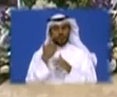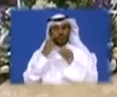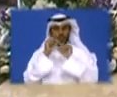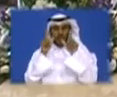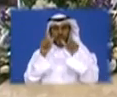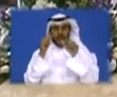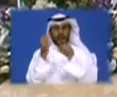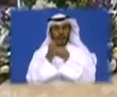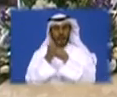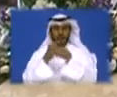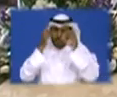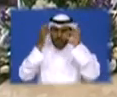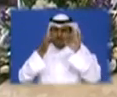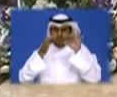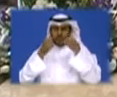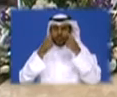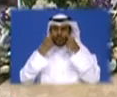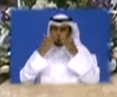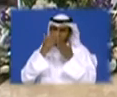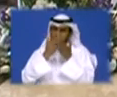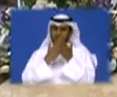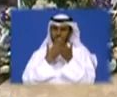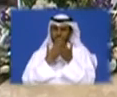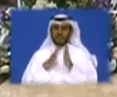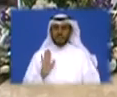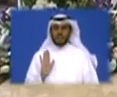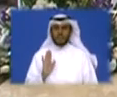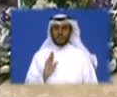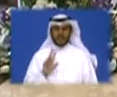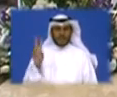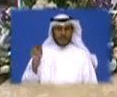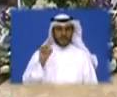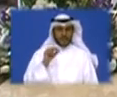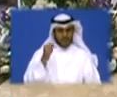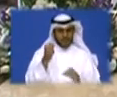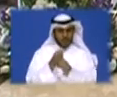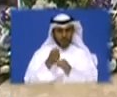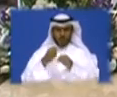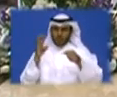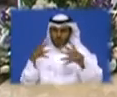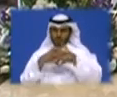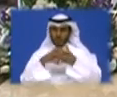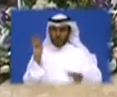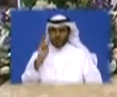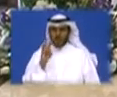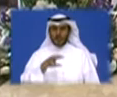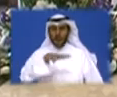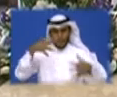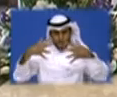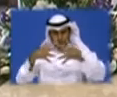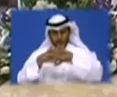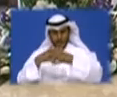خلق بيئة عمل مبنية على أسس سليمة تعزز قدرة المؤسسات والشركات المالية على